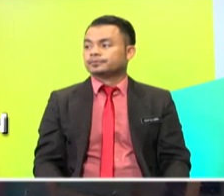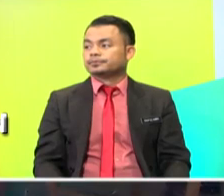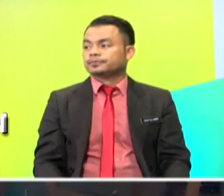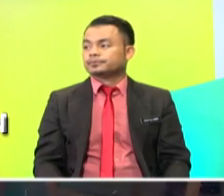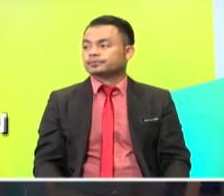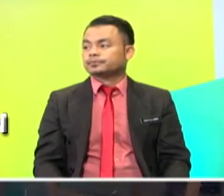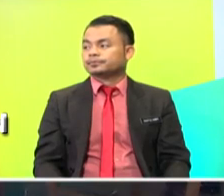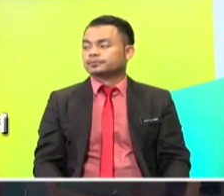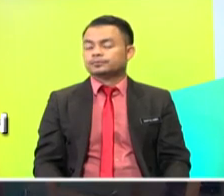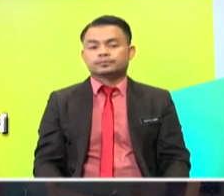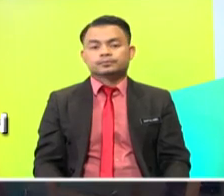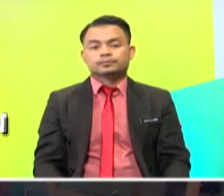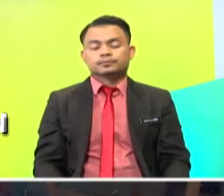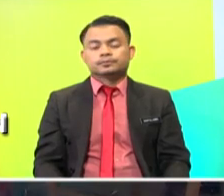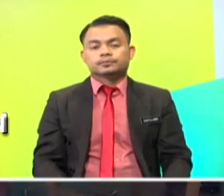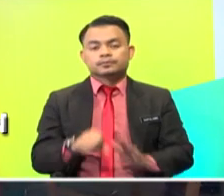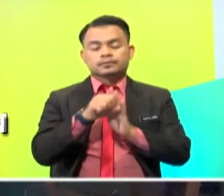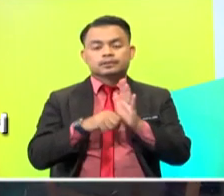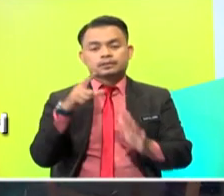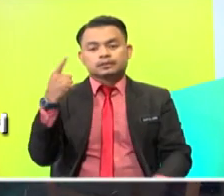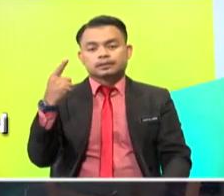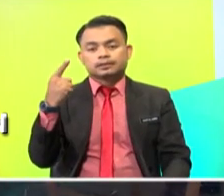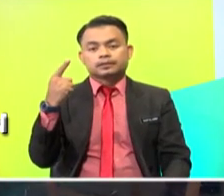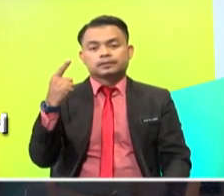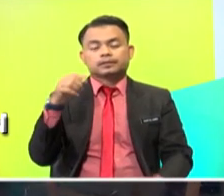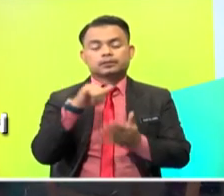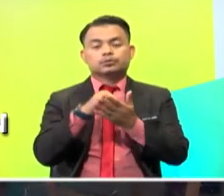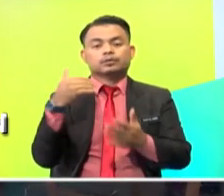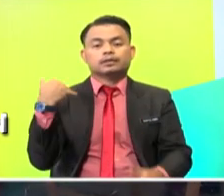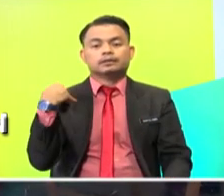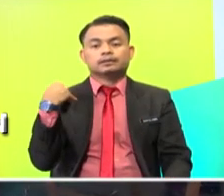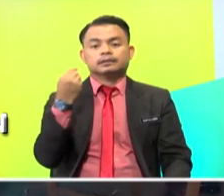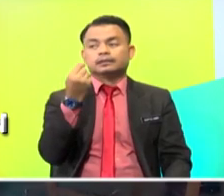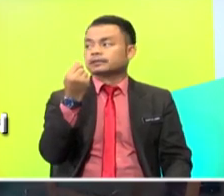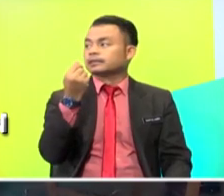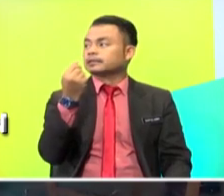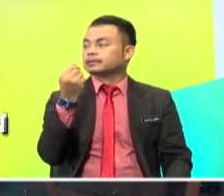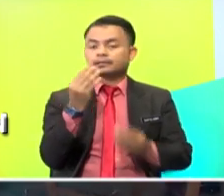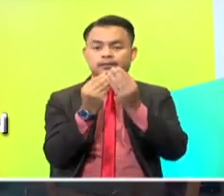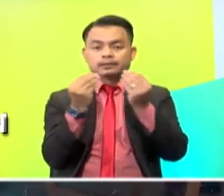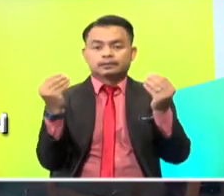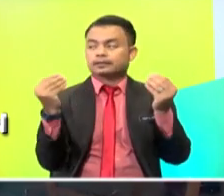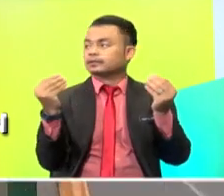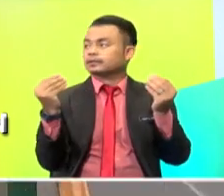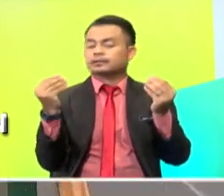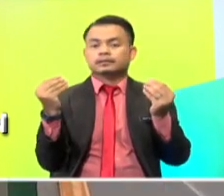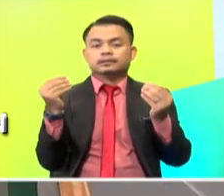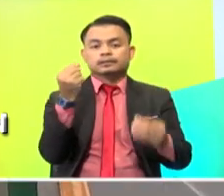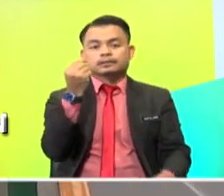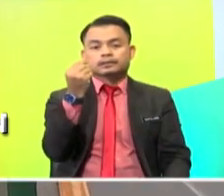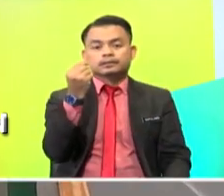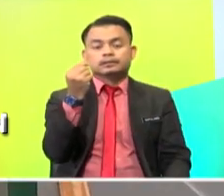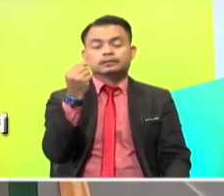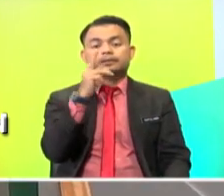klinpod kacang hijau kita ada kacang tanah kacang merah kacang soya